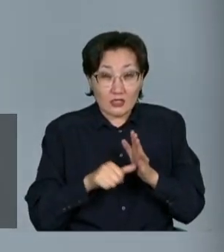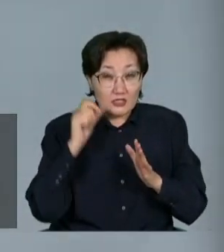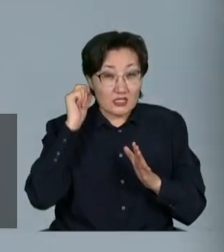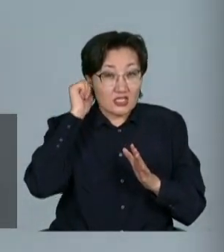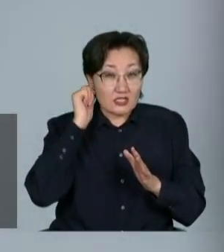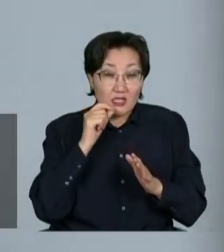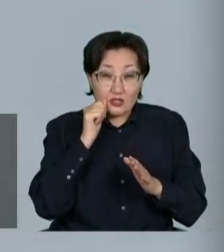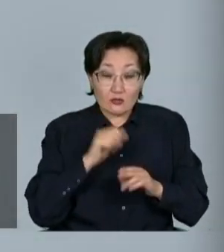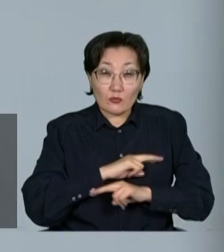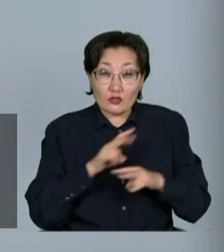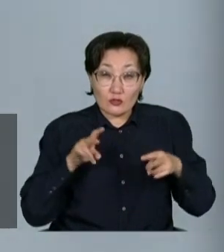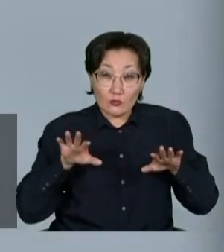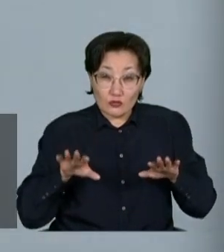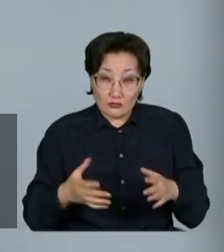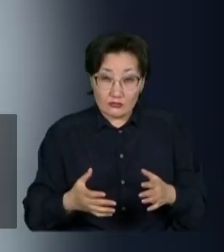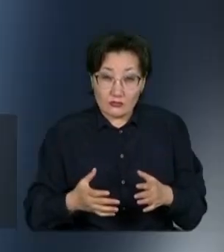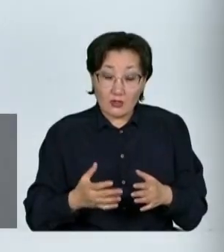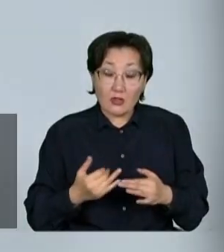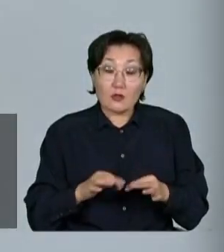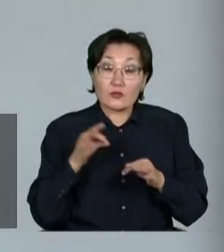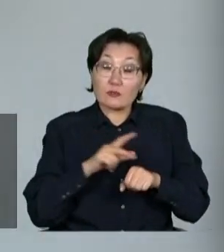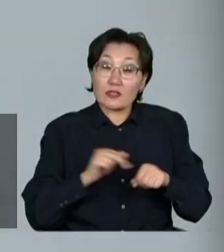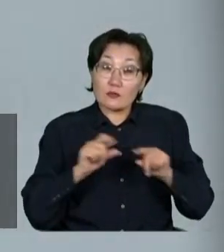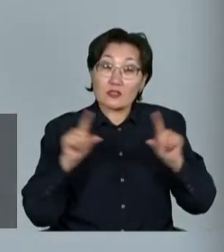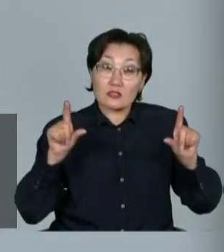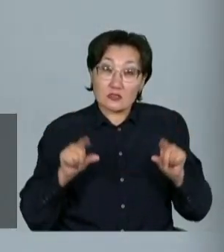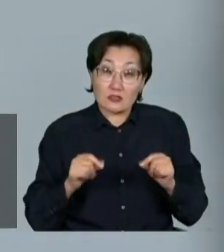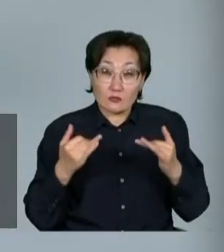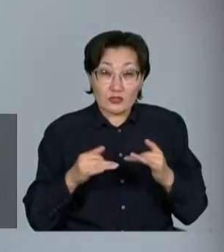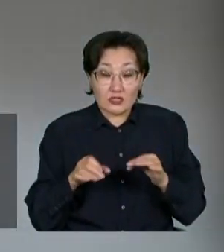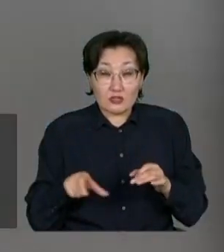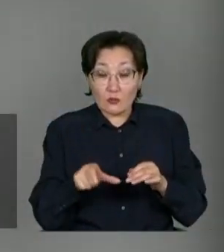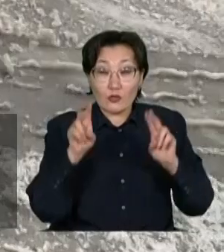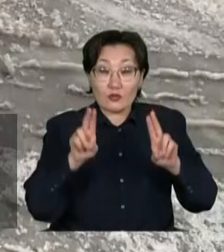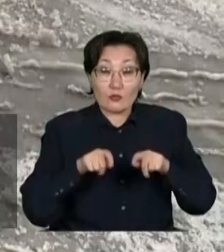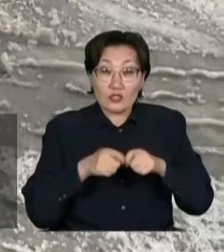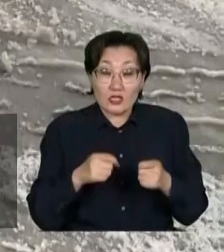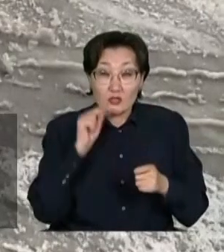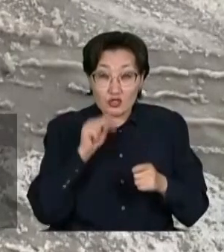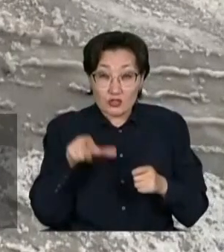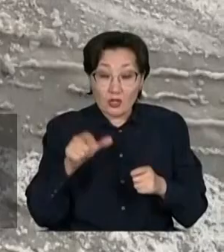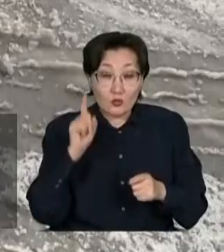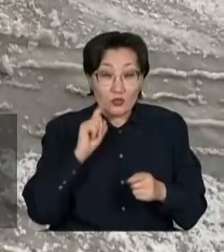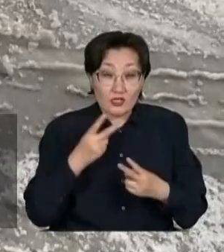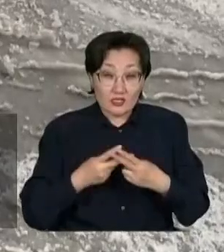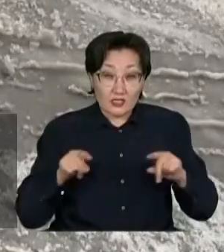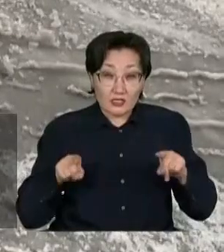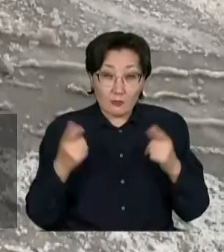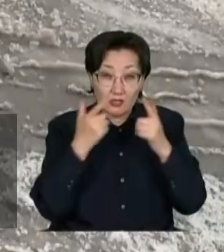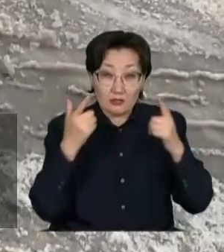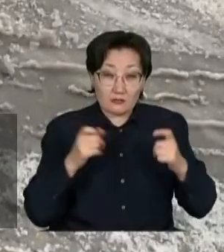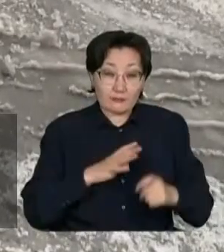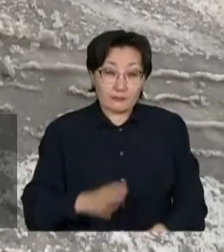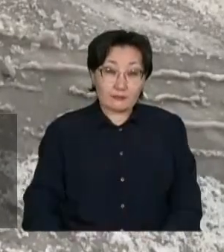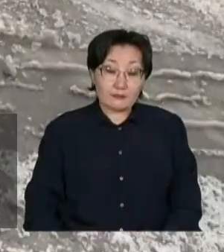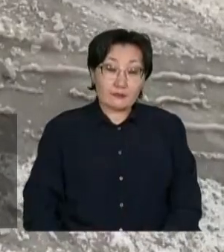оқиға орнында тілге келместен көз жұмды. Өңірлік полиция департаменті қазір жол ережесін бұзған күдіктінің уақытша қамауға алынғанын хабарлады.